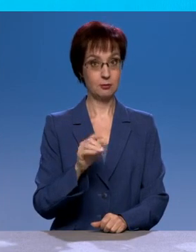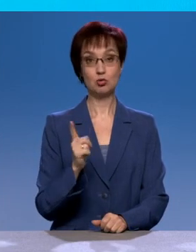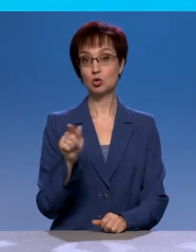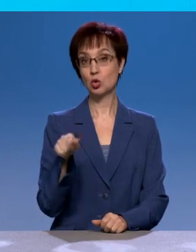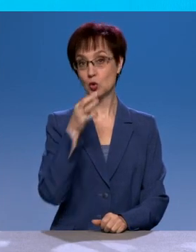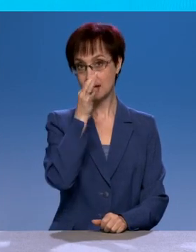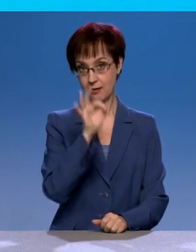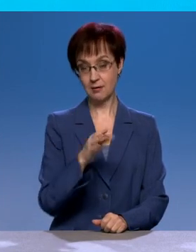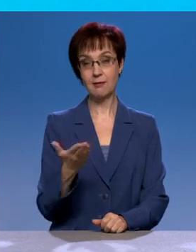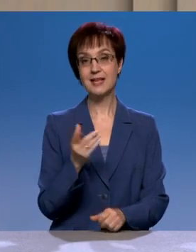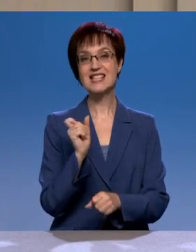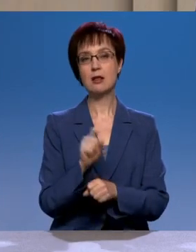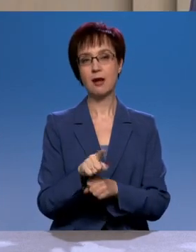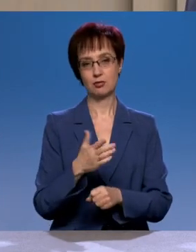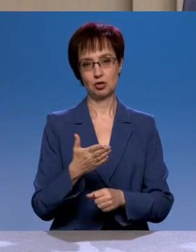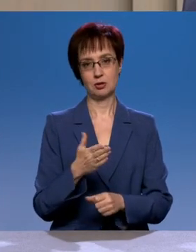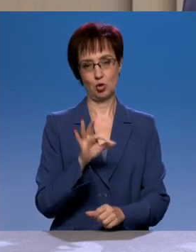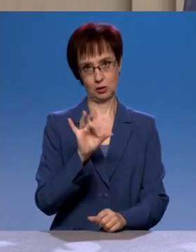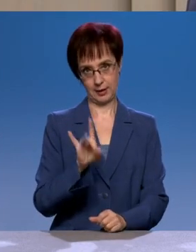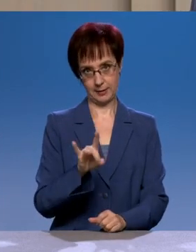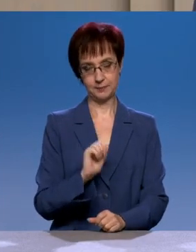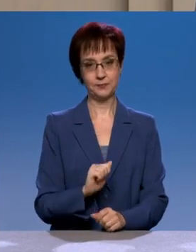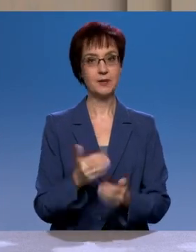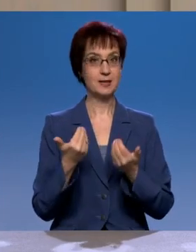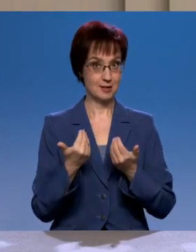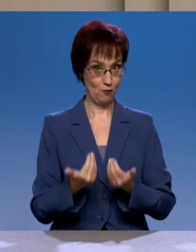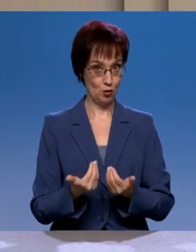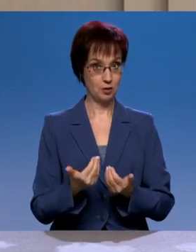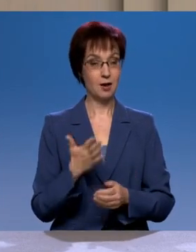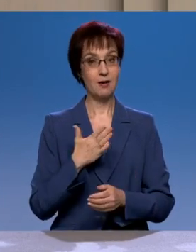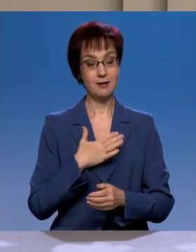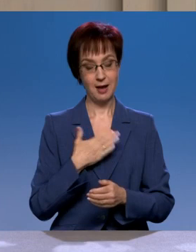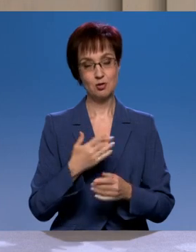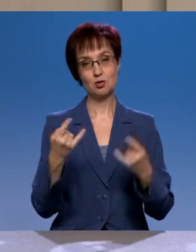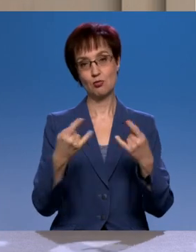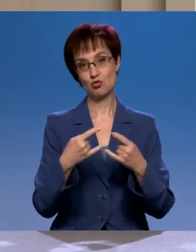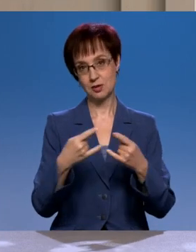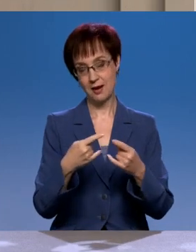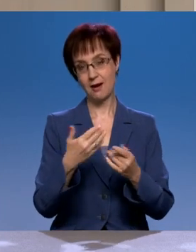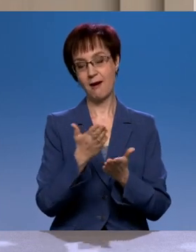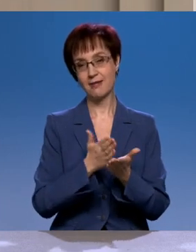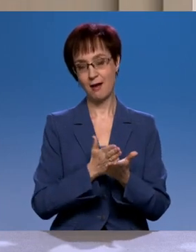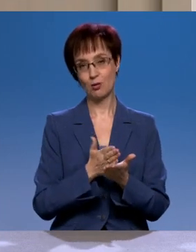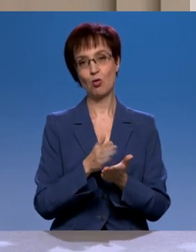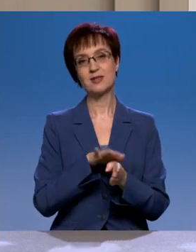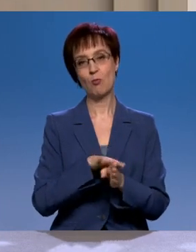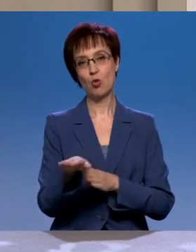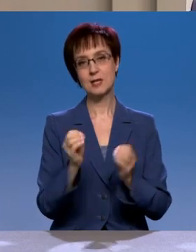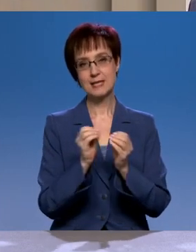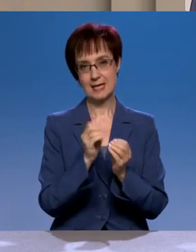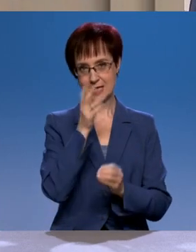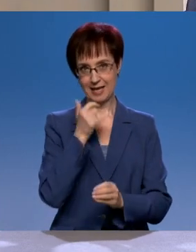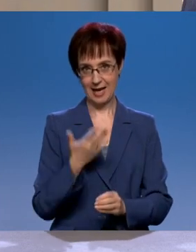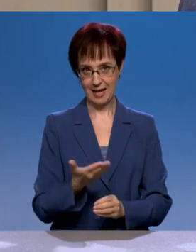общественного телевидения. Сегодня нашему каналу исполнилось 10 лет.